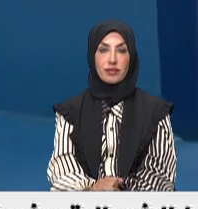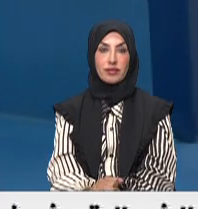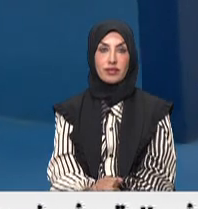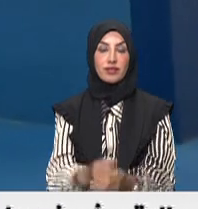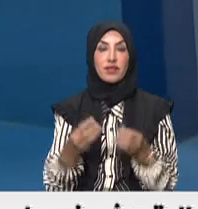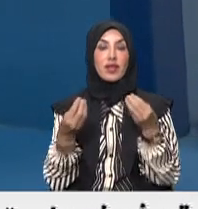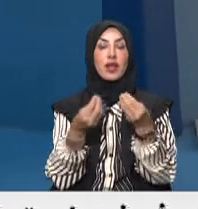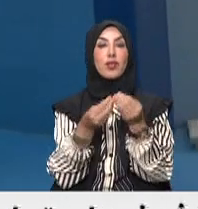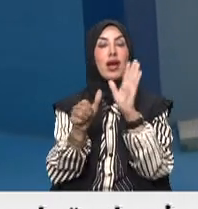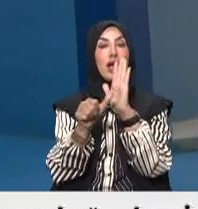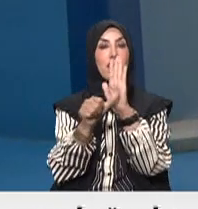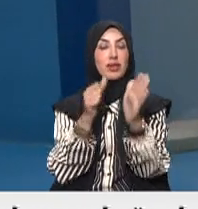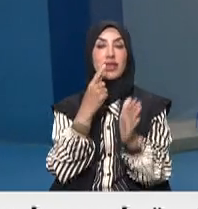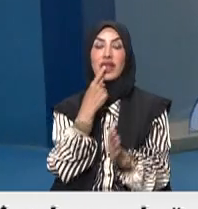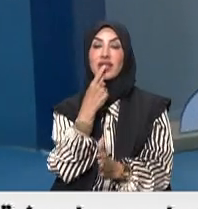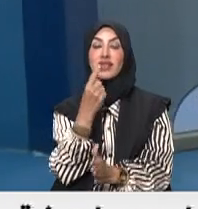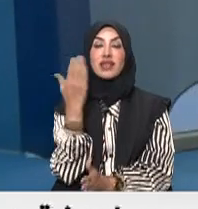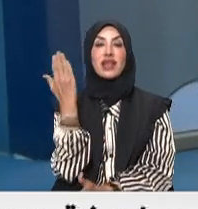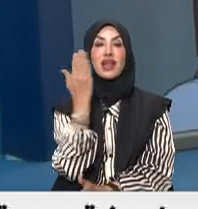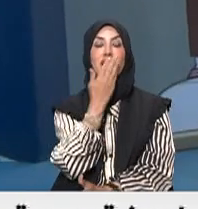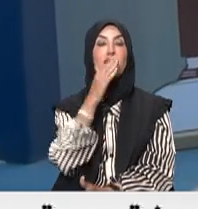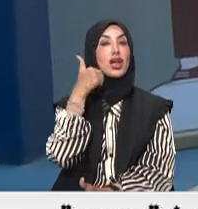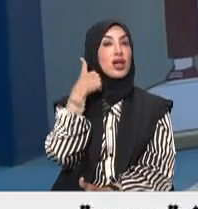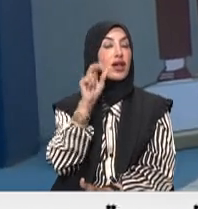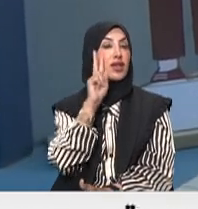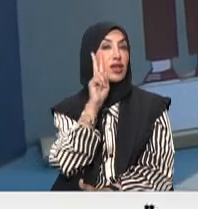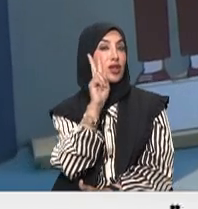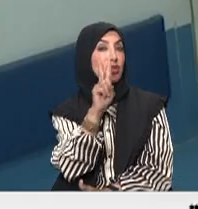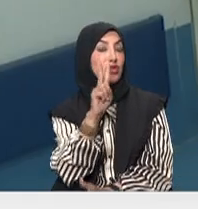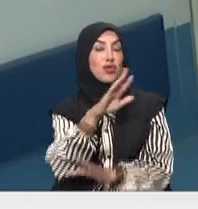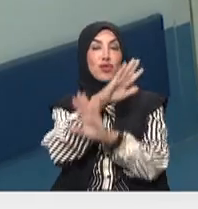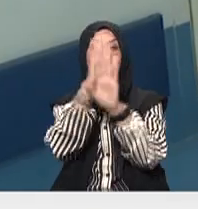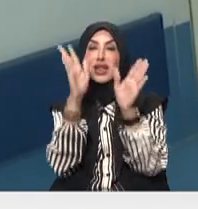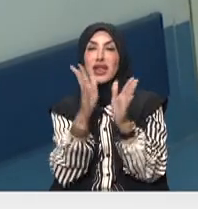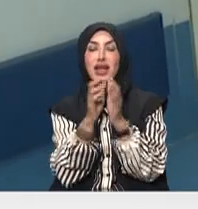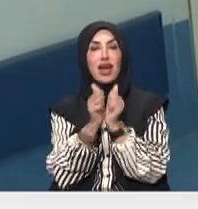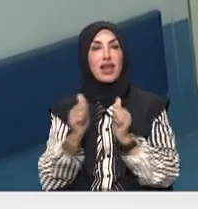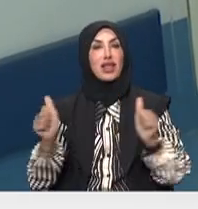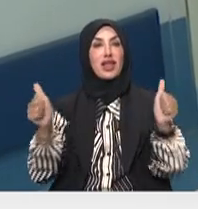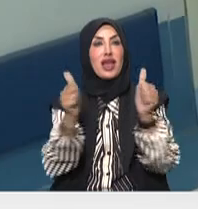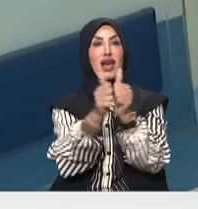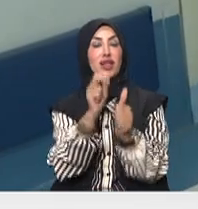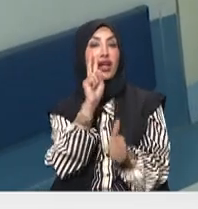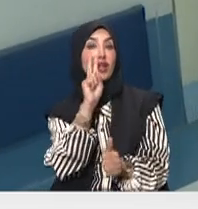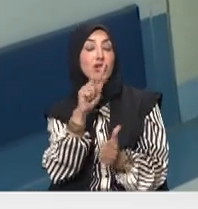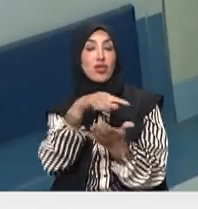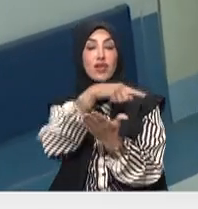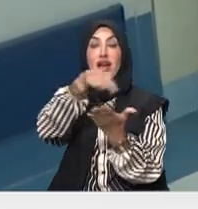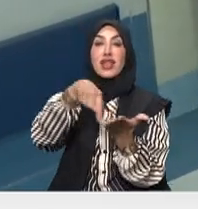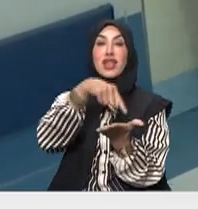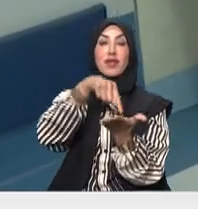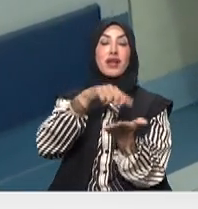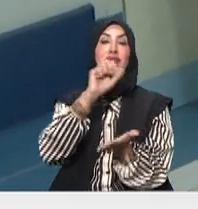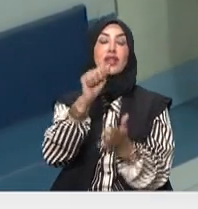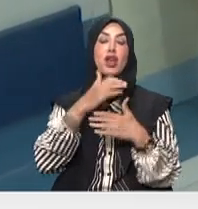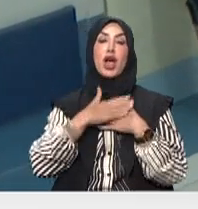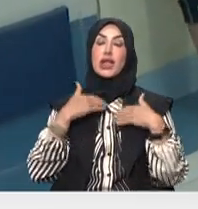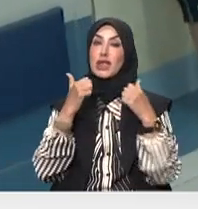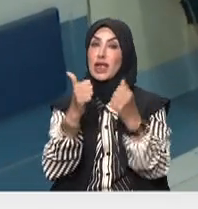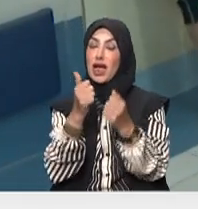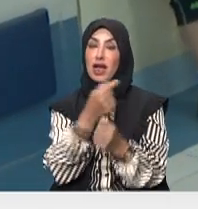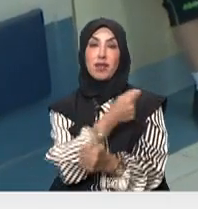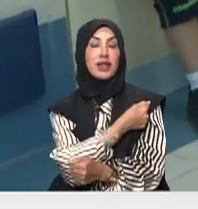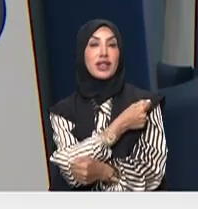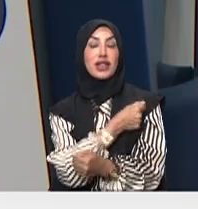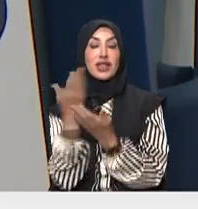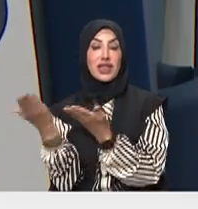مع بداية العام الدراسي الجديد، تتجه أنظار الأهالي نحو مراكز الصحة المدرسية التي تكثف جهودها